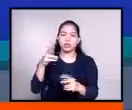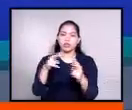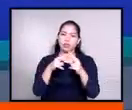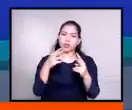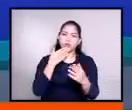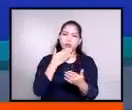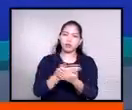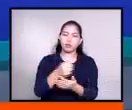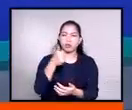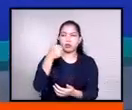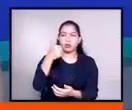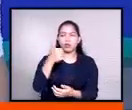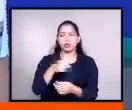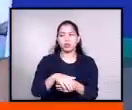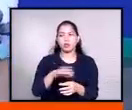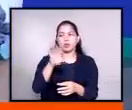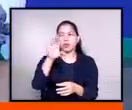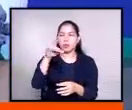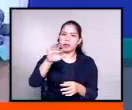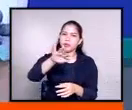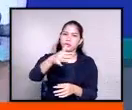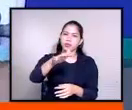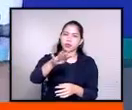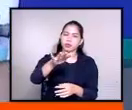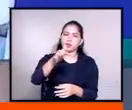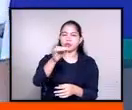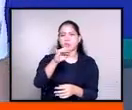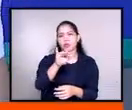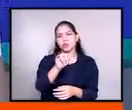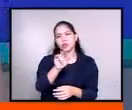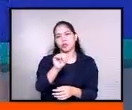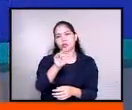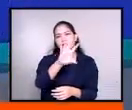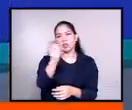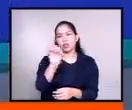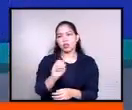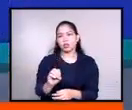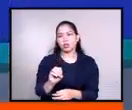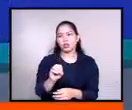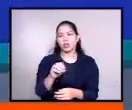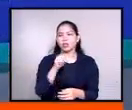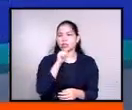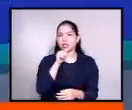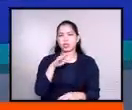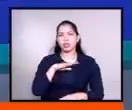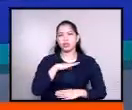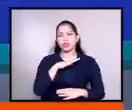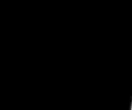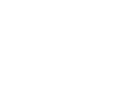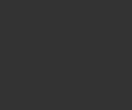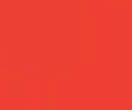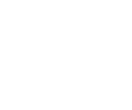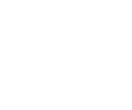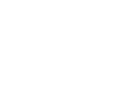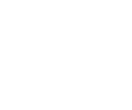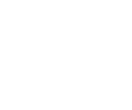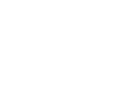rin. Nasa 8% naman ang undecided habang nasa 13% ang hindi kontento.